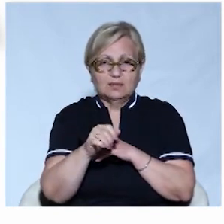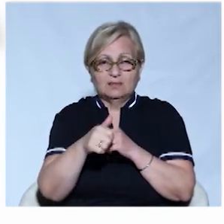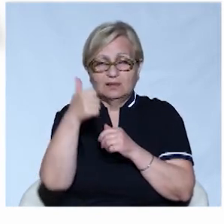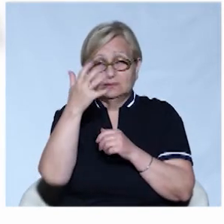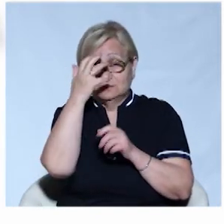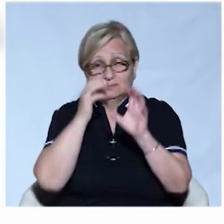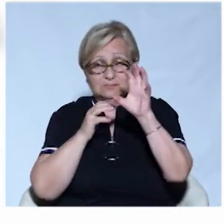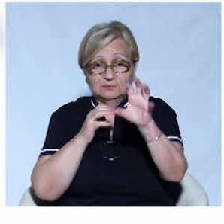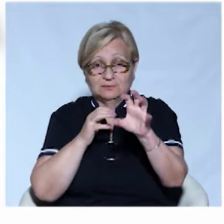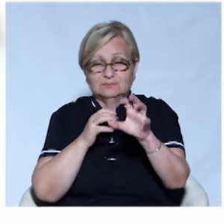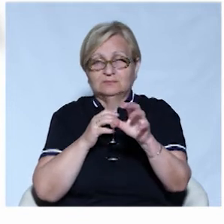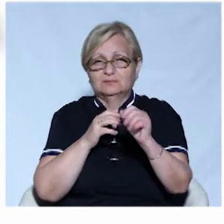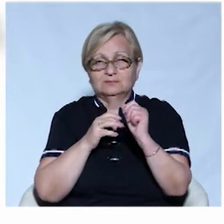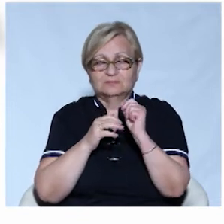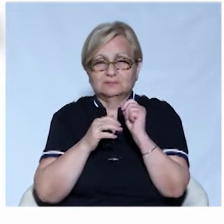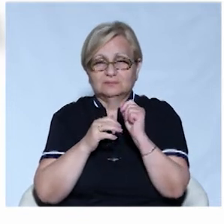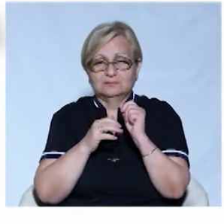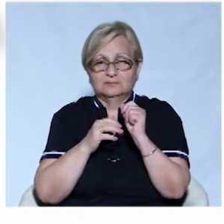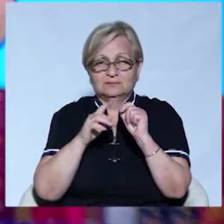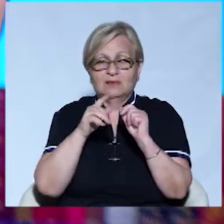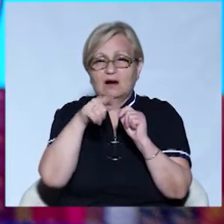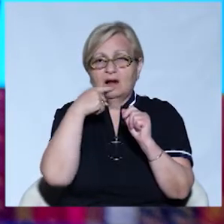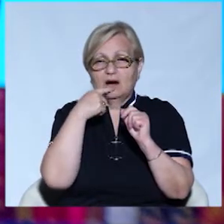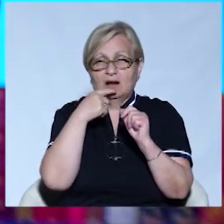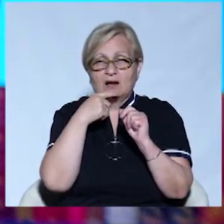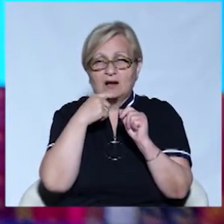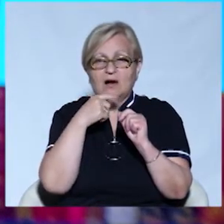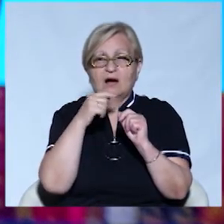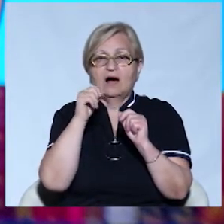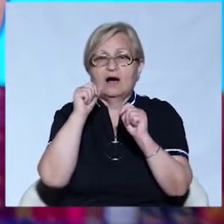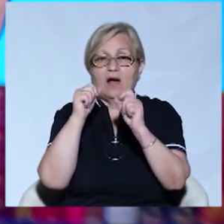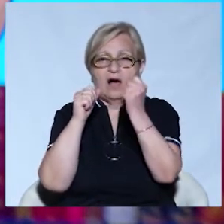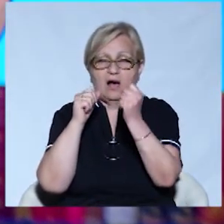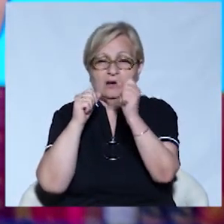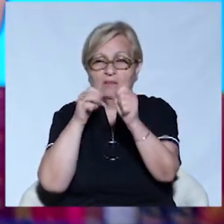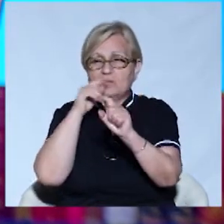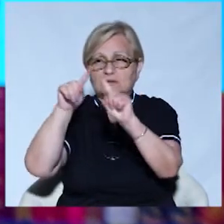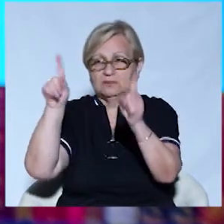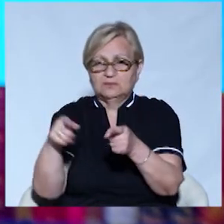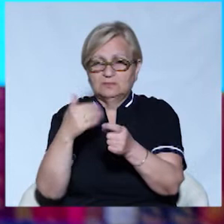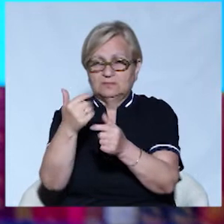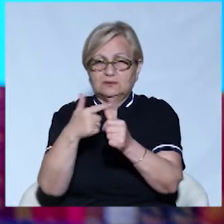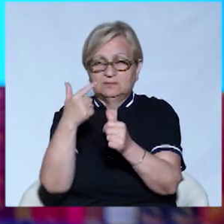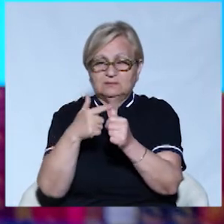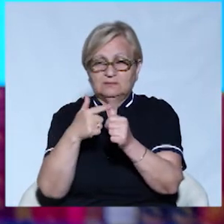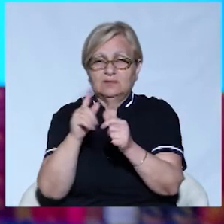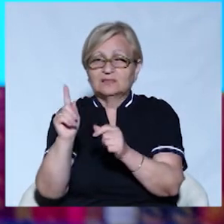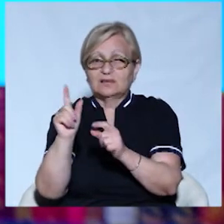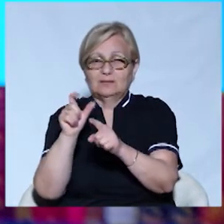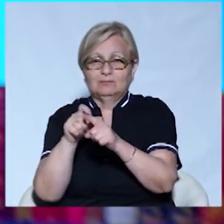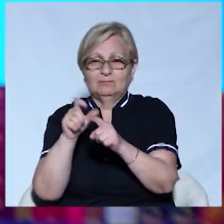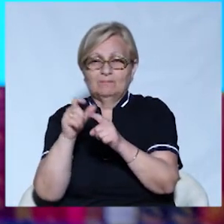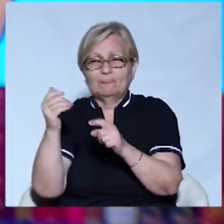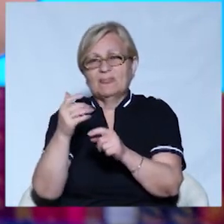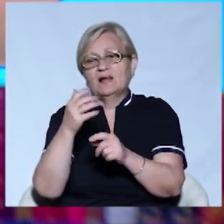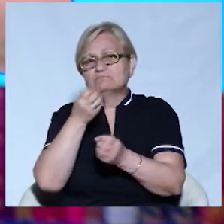იქნება ასო, შემდეგ ფრჩხილებში ასოს სახელი და რაიმე სიტყვა